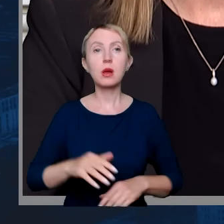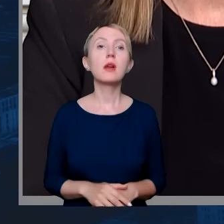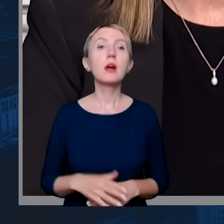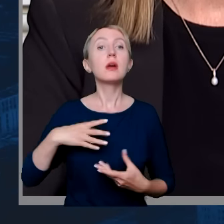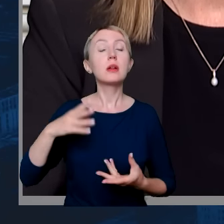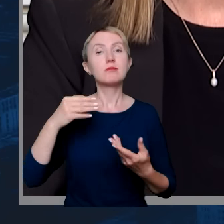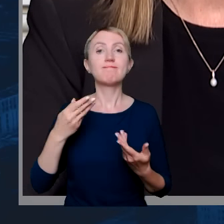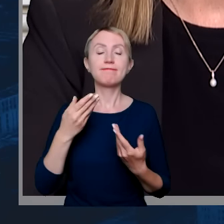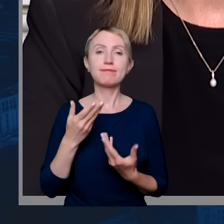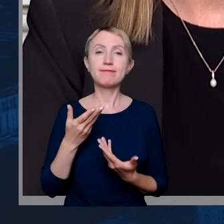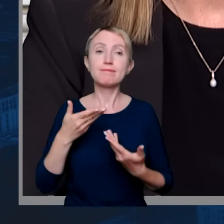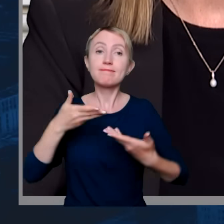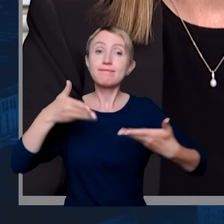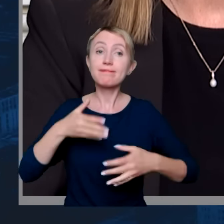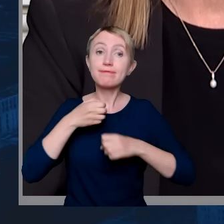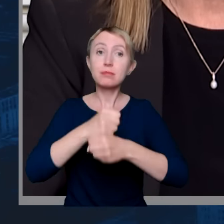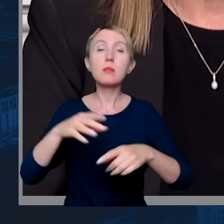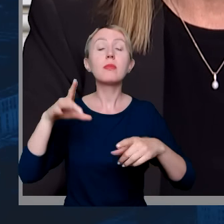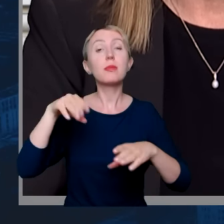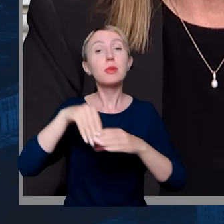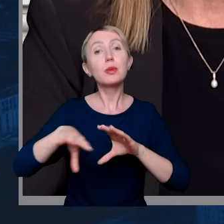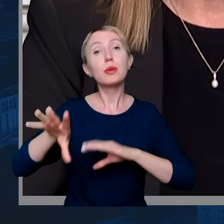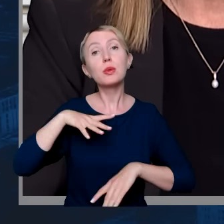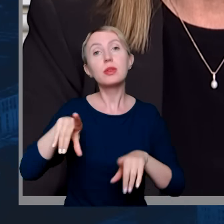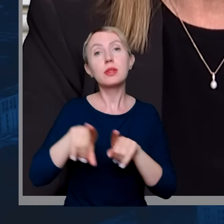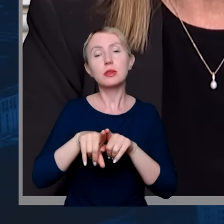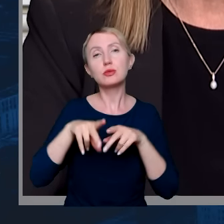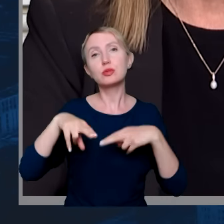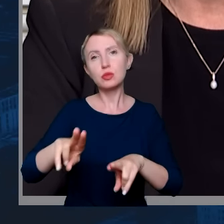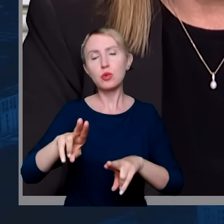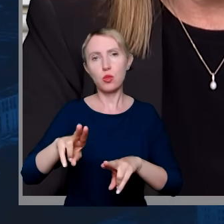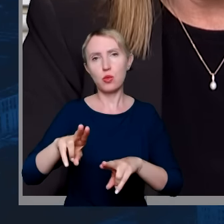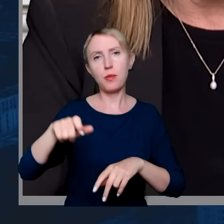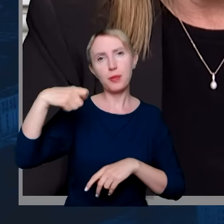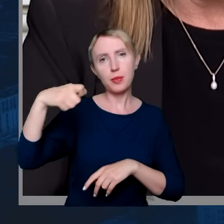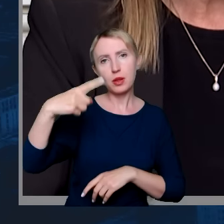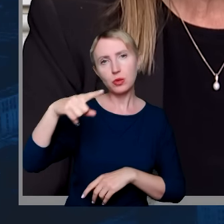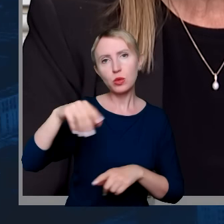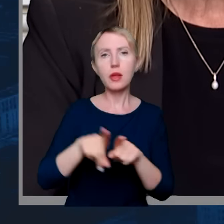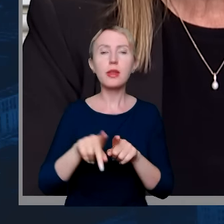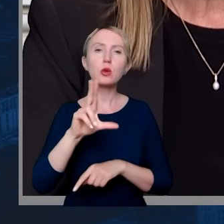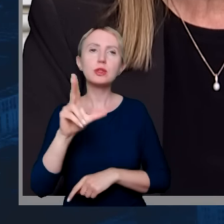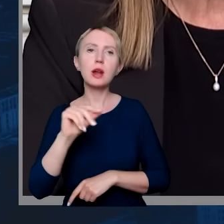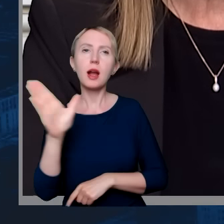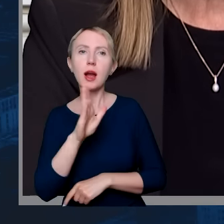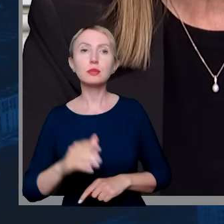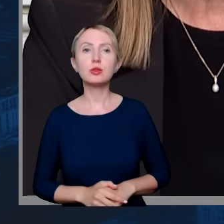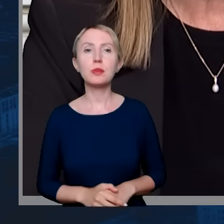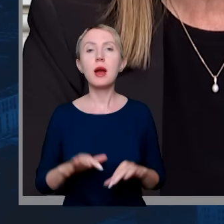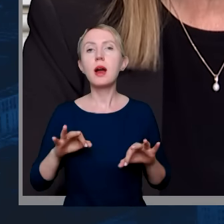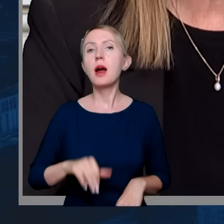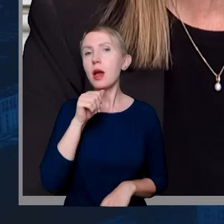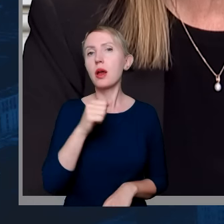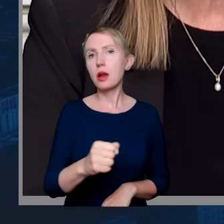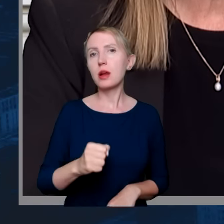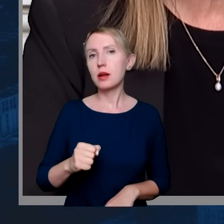w uroczystościach też wziął udział minister obrony narodowej Kosiniak-Kamysz. Wiem, że na tych uroczystościach obecna była także pani europoseł elekt